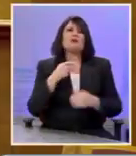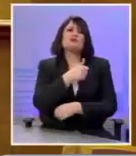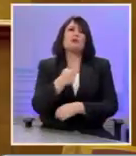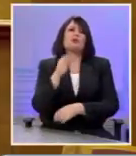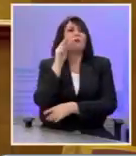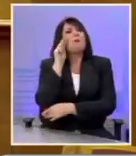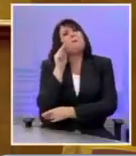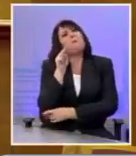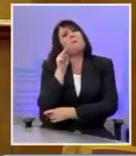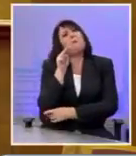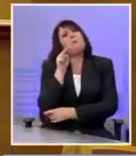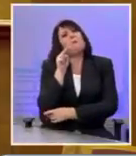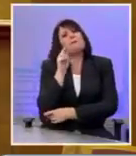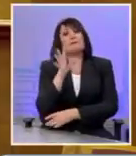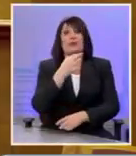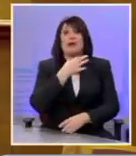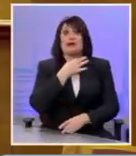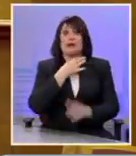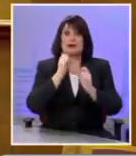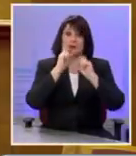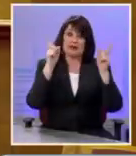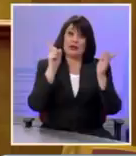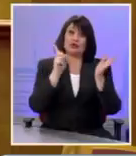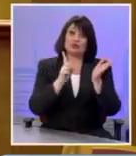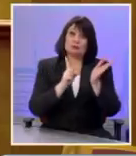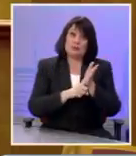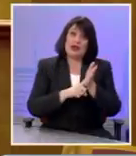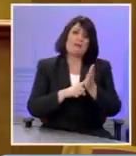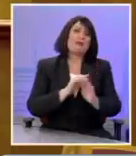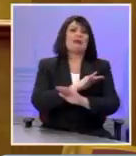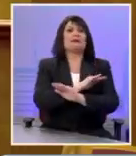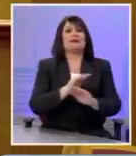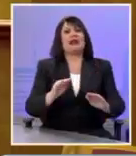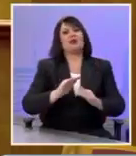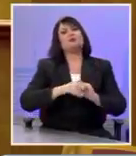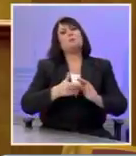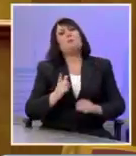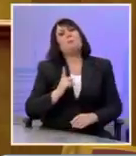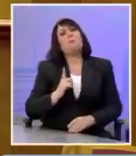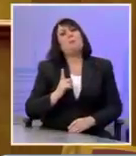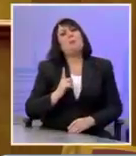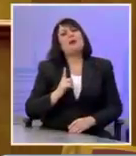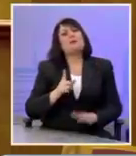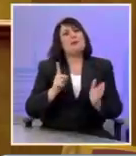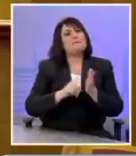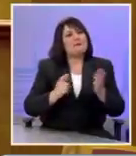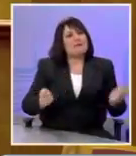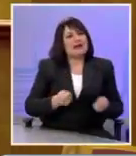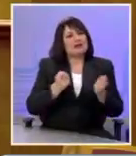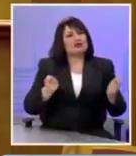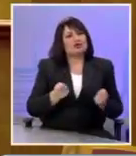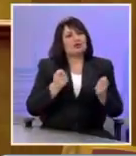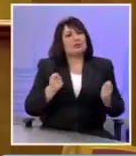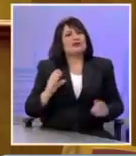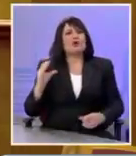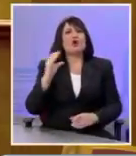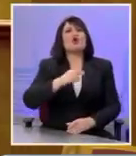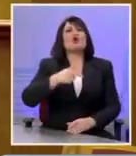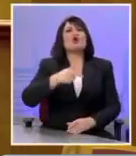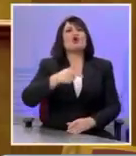θεατές. Είναι ανάγκη επιτέλους να μπει ένα τέλος στην αδράνεια. Να αξιοποιήσουμε το πακέτο